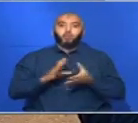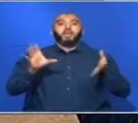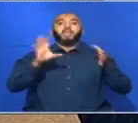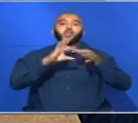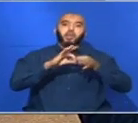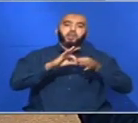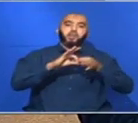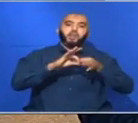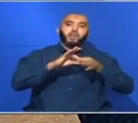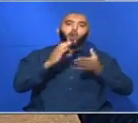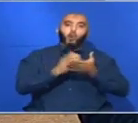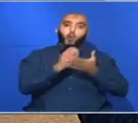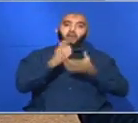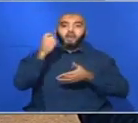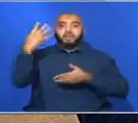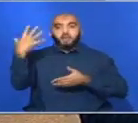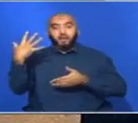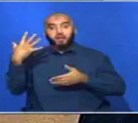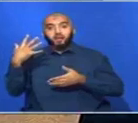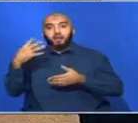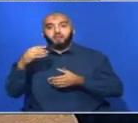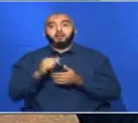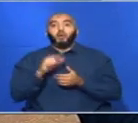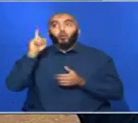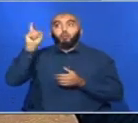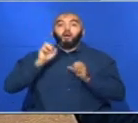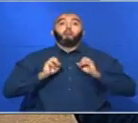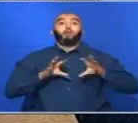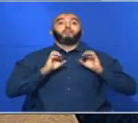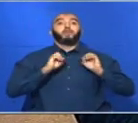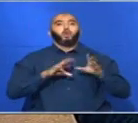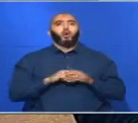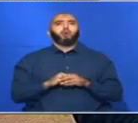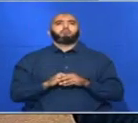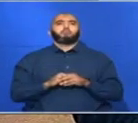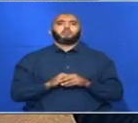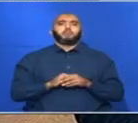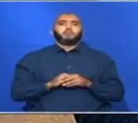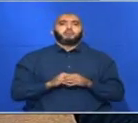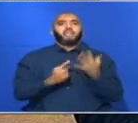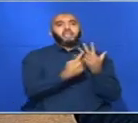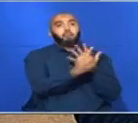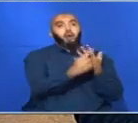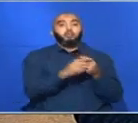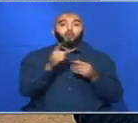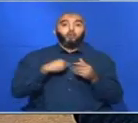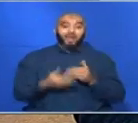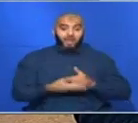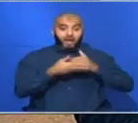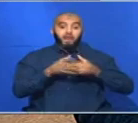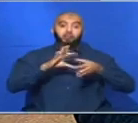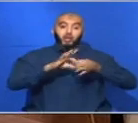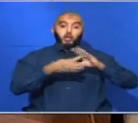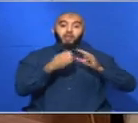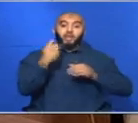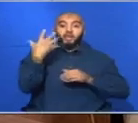التي نعتبره انفسنا شركاء في مهام ووظائف التربيه والتعليم